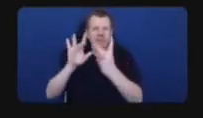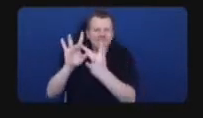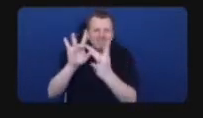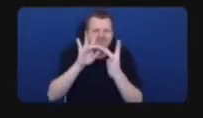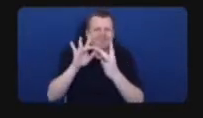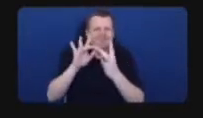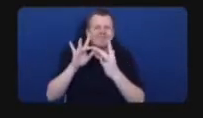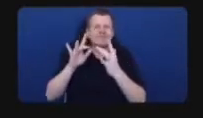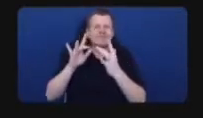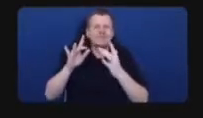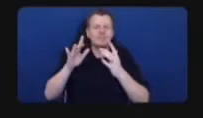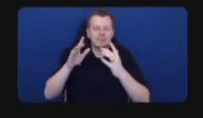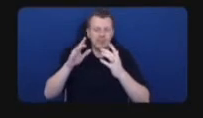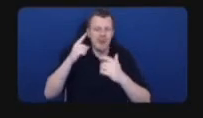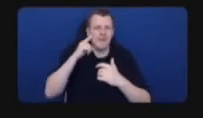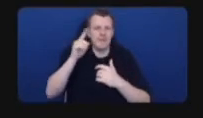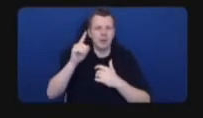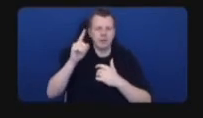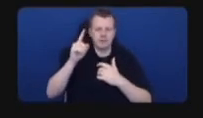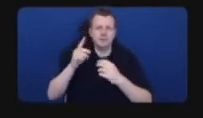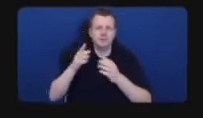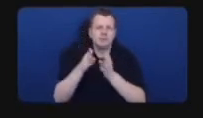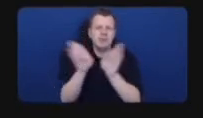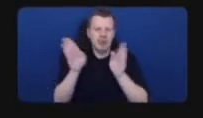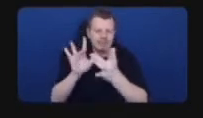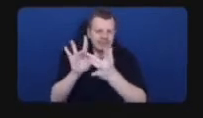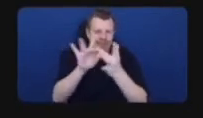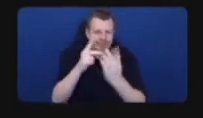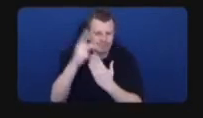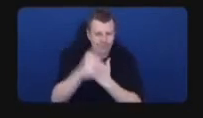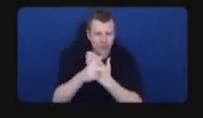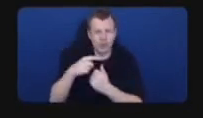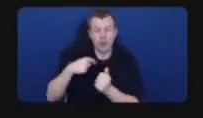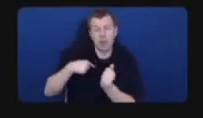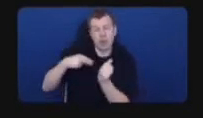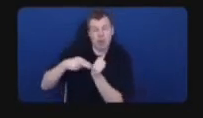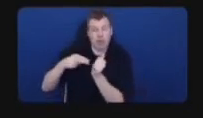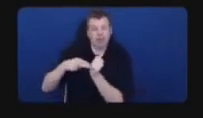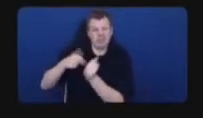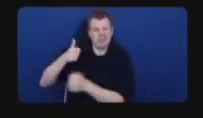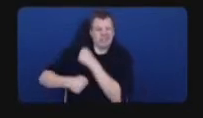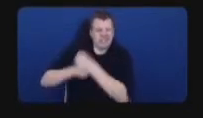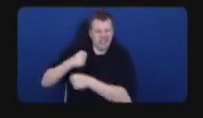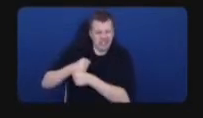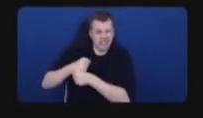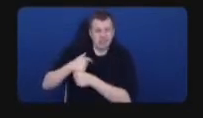我叫 Becca 啊，我是 Rebecca Becca 啊，我是传播部门的。